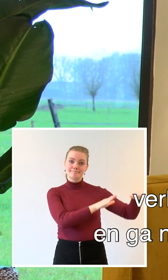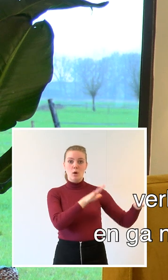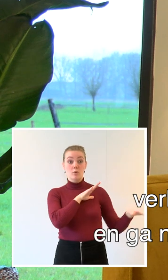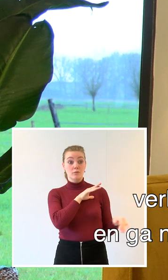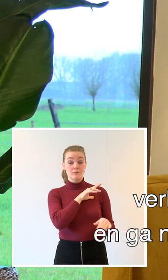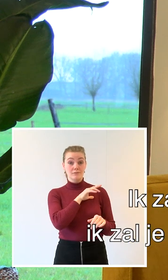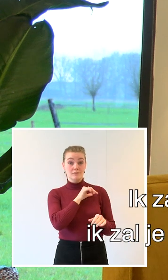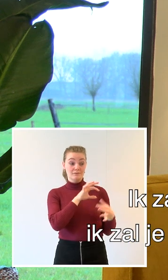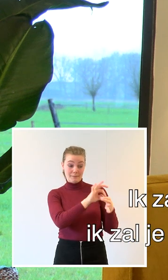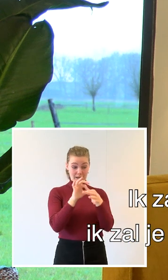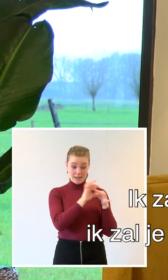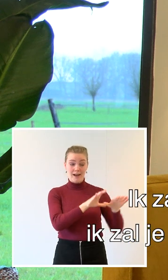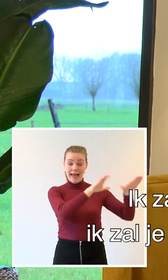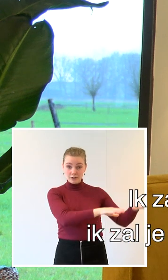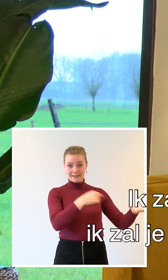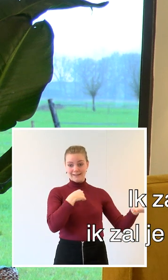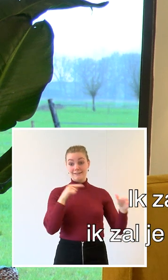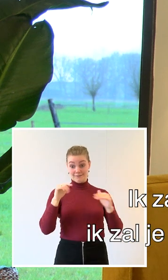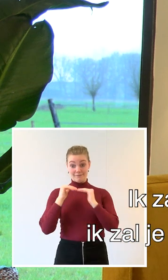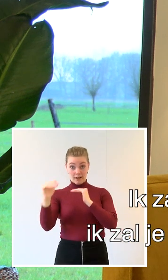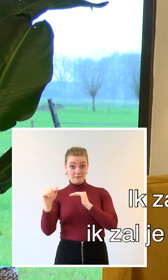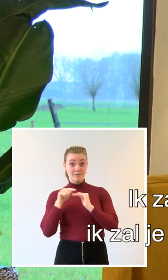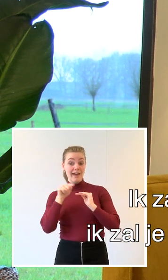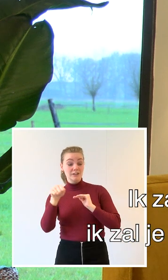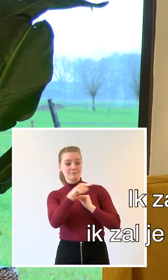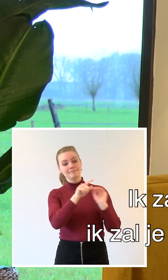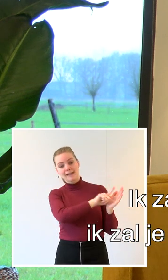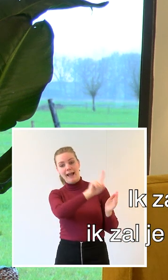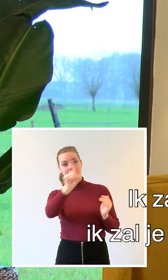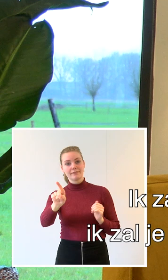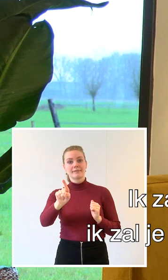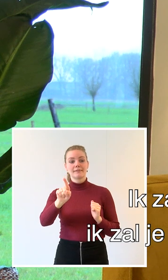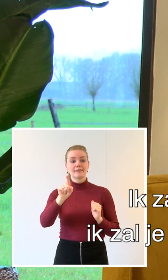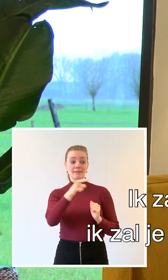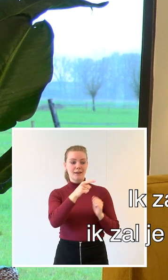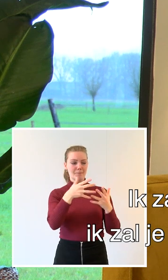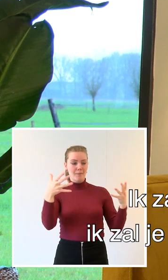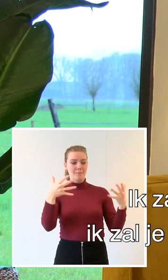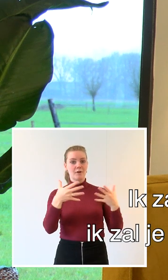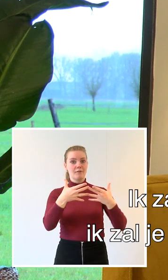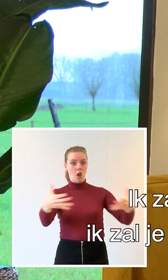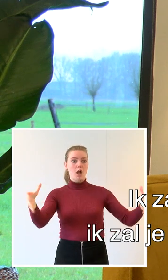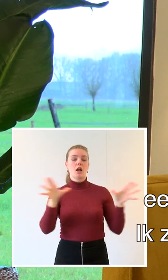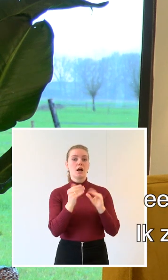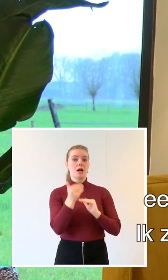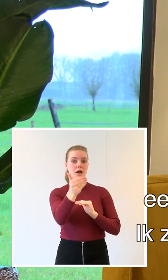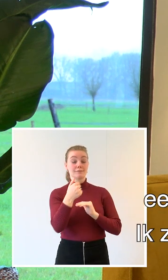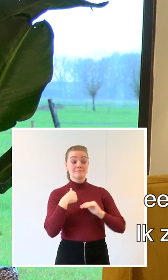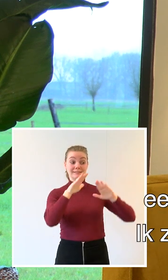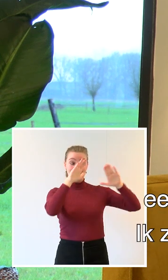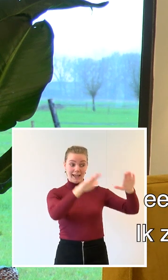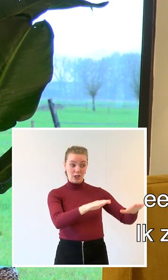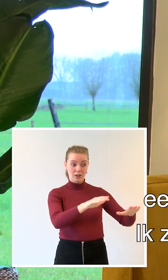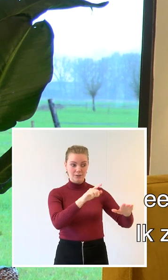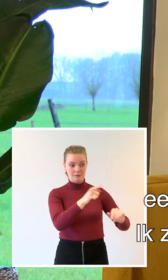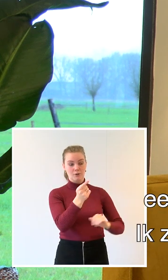je zal wijzen. Ik zal je tot een groot volk maken. Ik zal je zegenen. Ik zal je aanzien geven. Een bron van